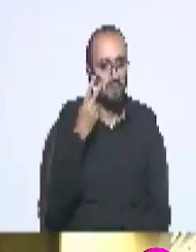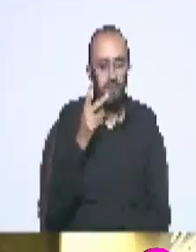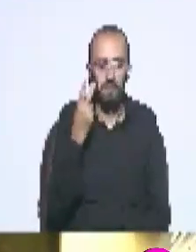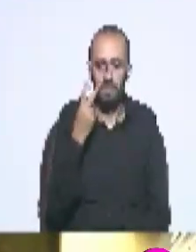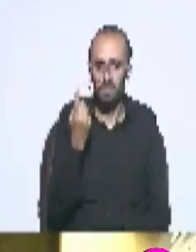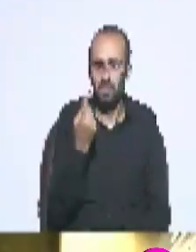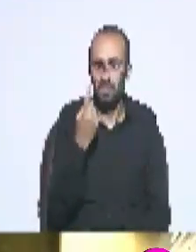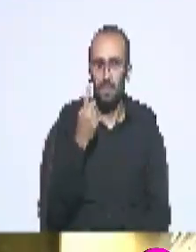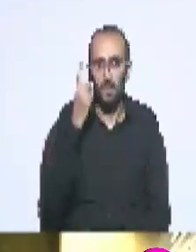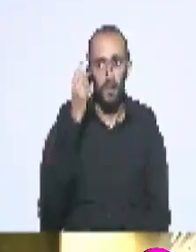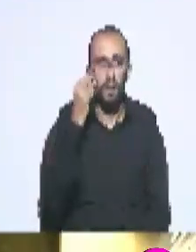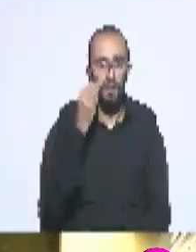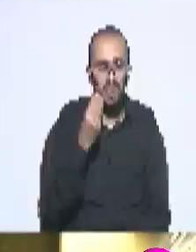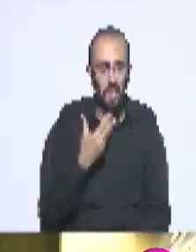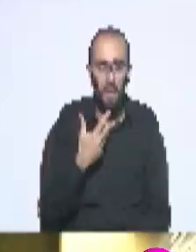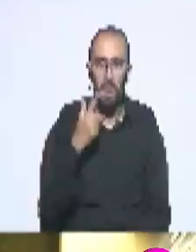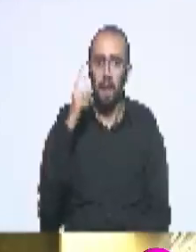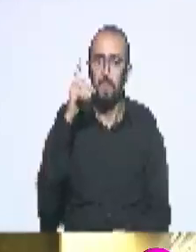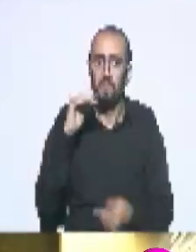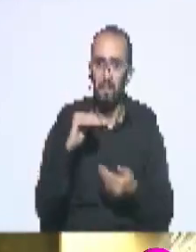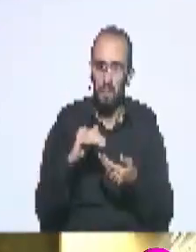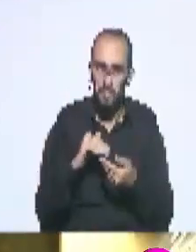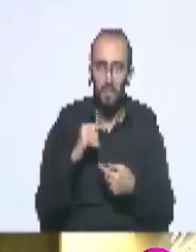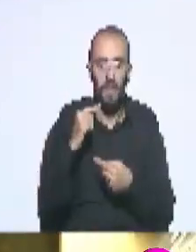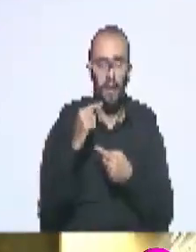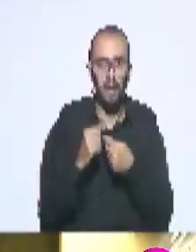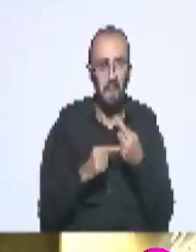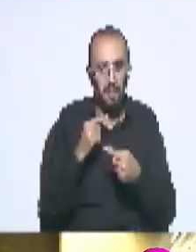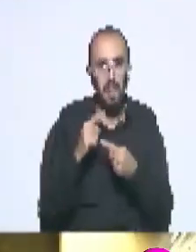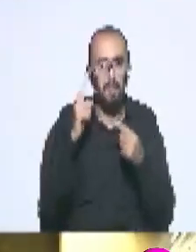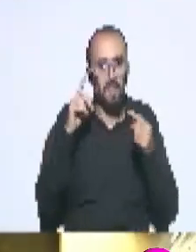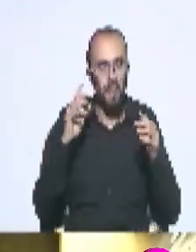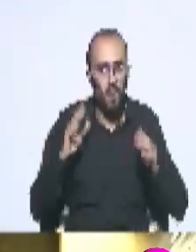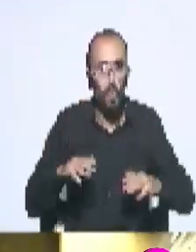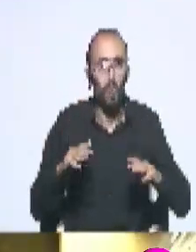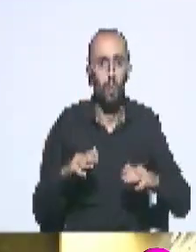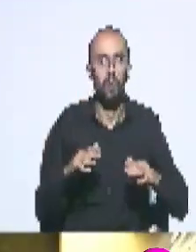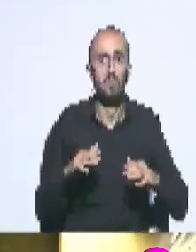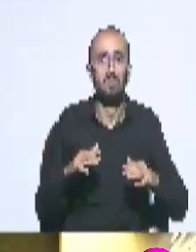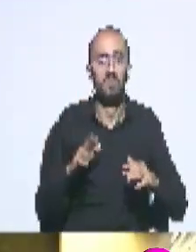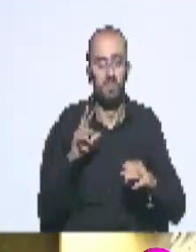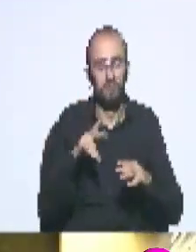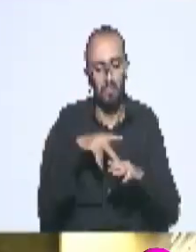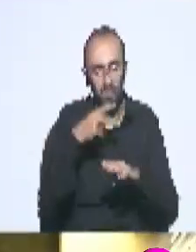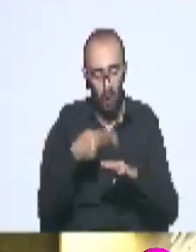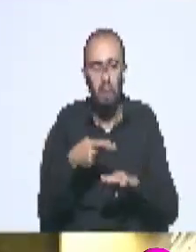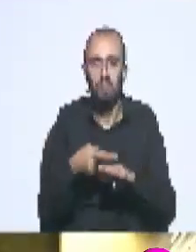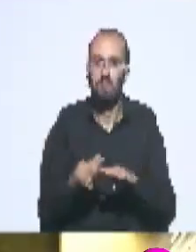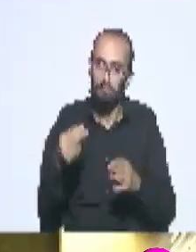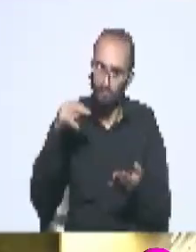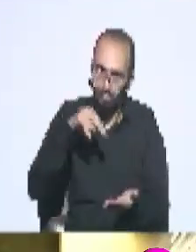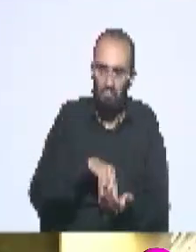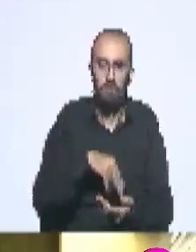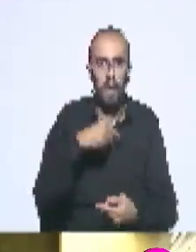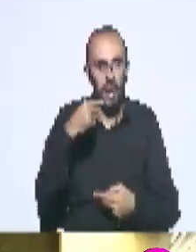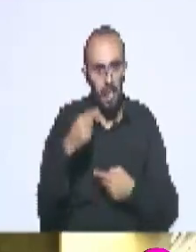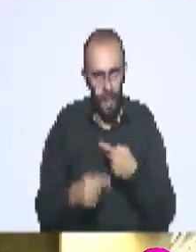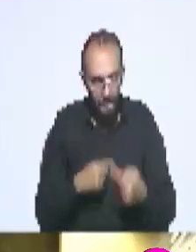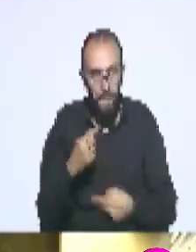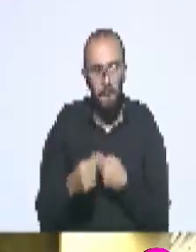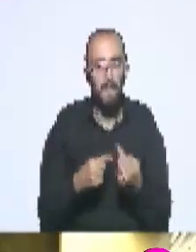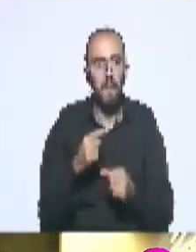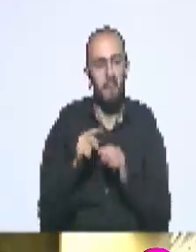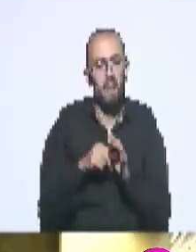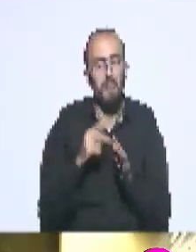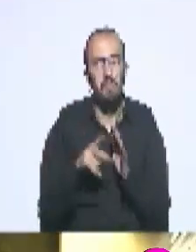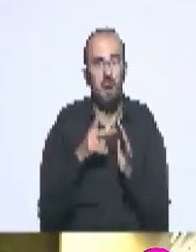وربنا طبعا موجود معانا بيساعد بيكمل ممكن ان انا اقع في حاجه لكن اقوم ثاني وان انا احاول مره ثانيه